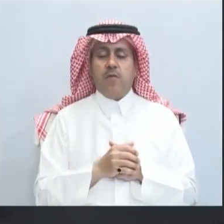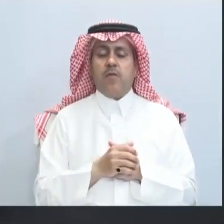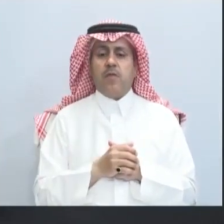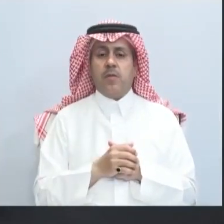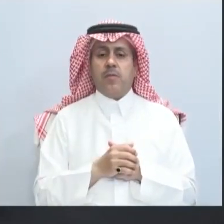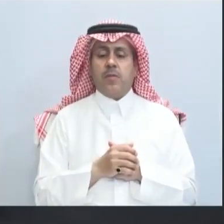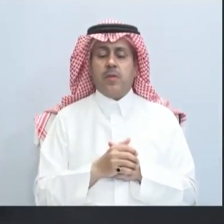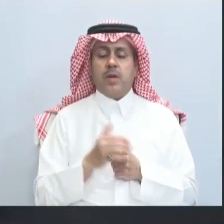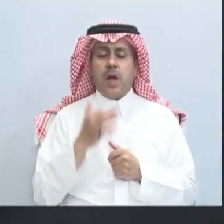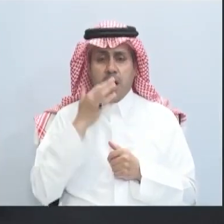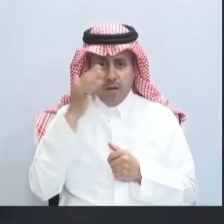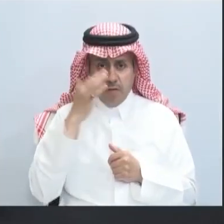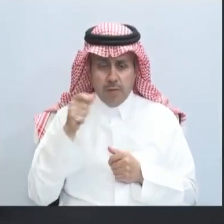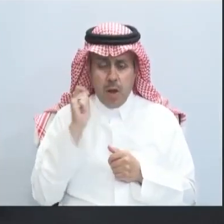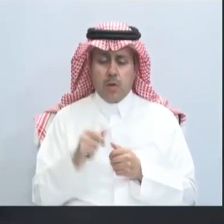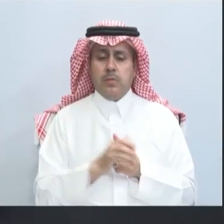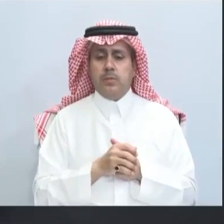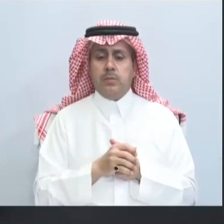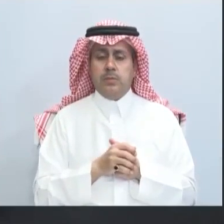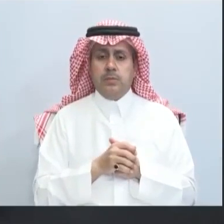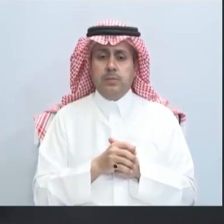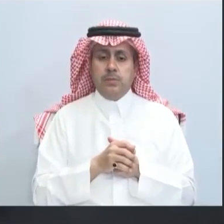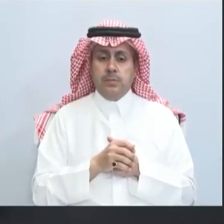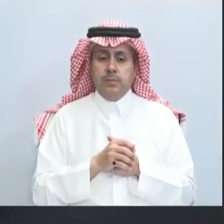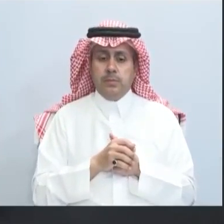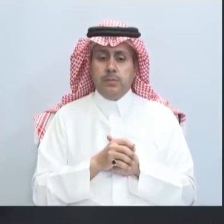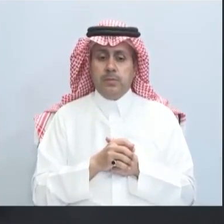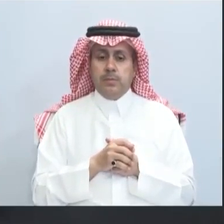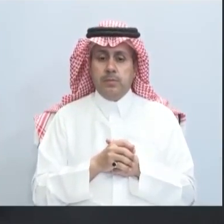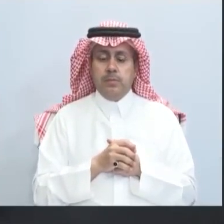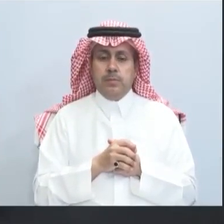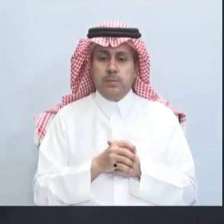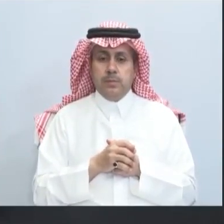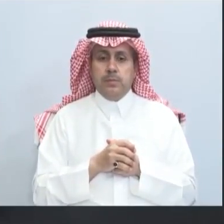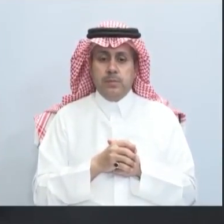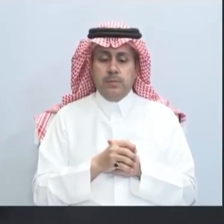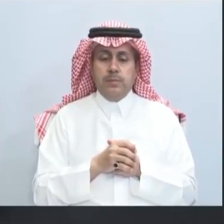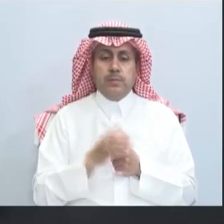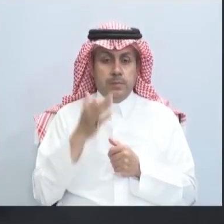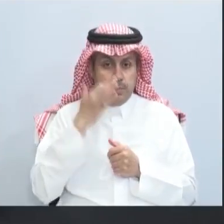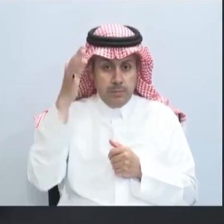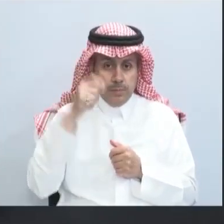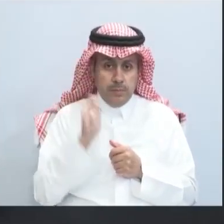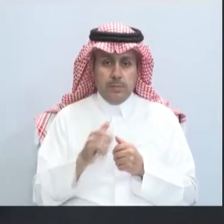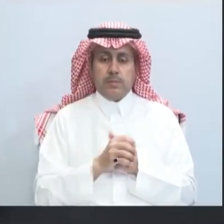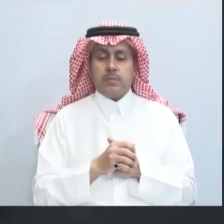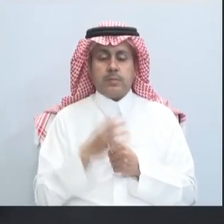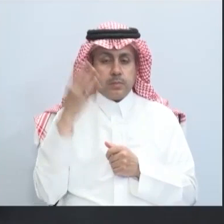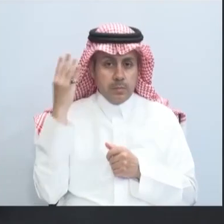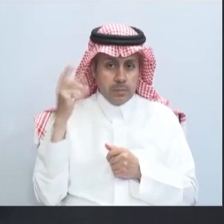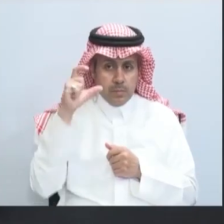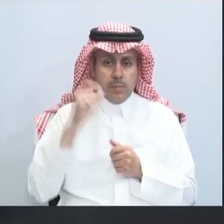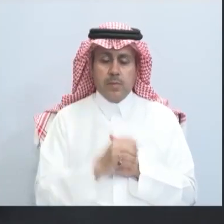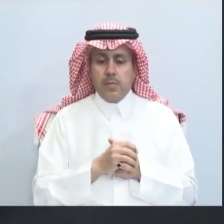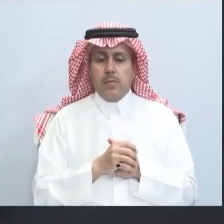عام عام كامل حول كامل تعتد فخفف ذلك الحكم الى اربعه اشهر وعشره